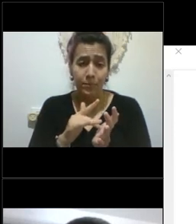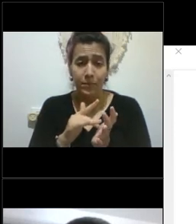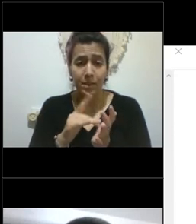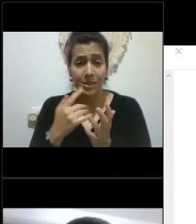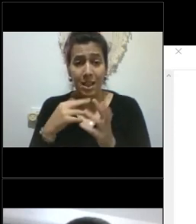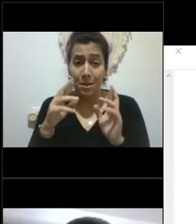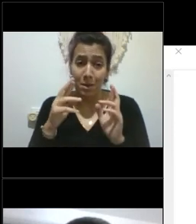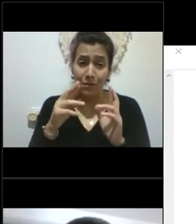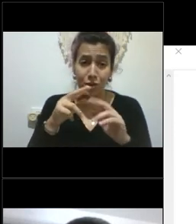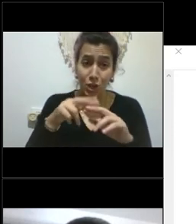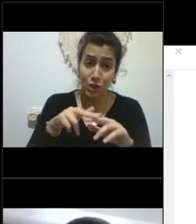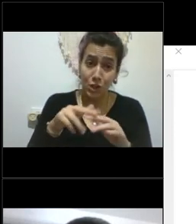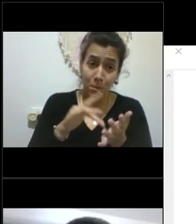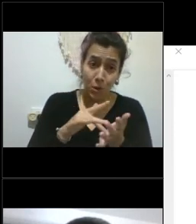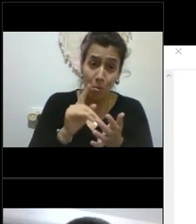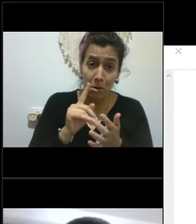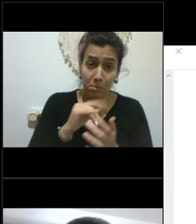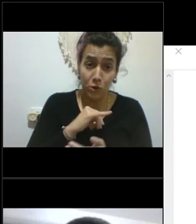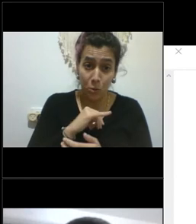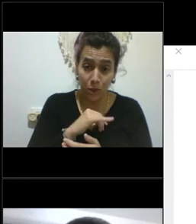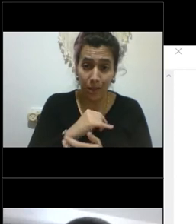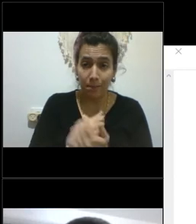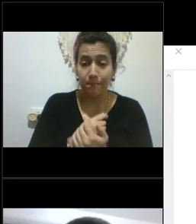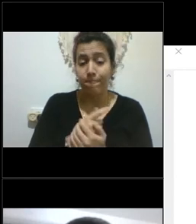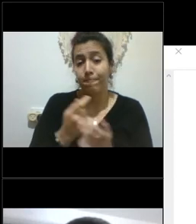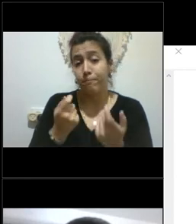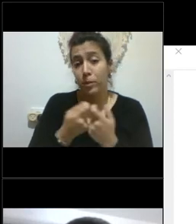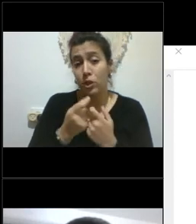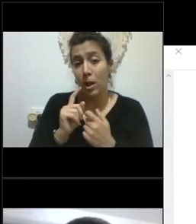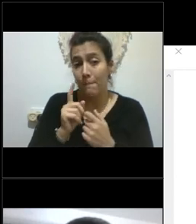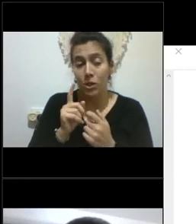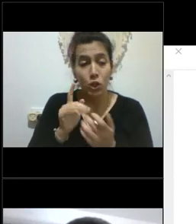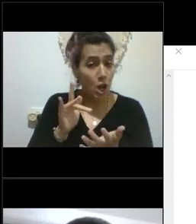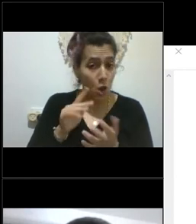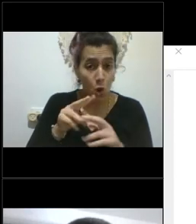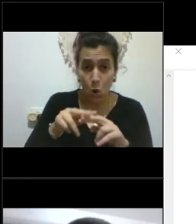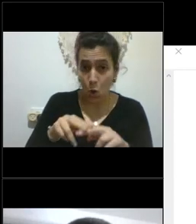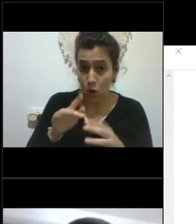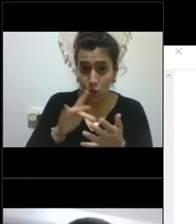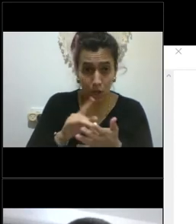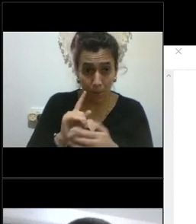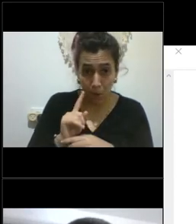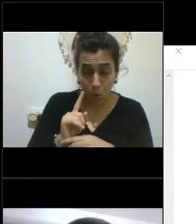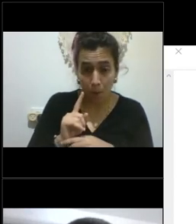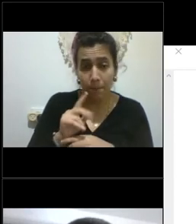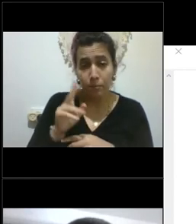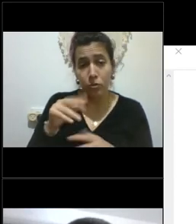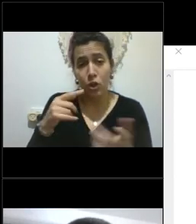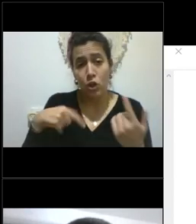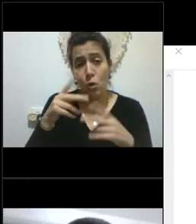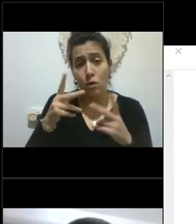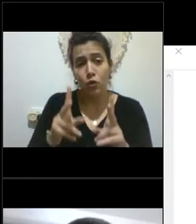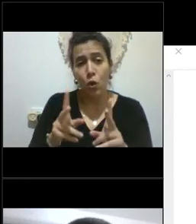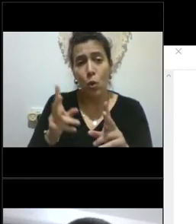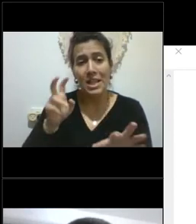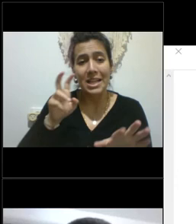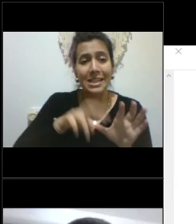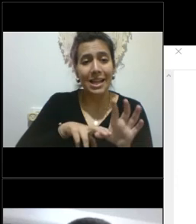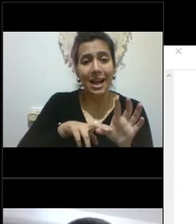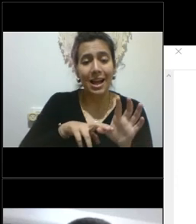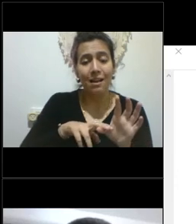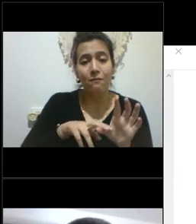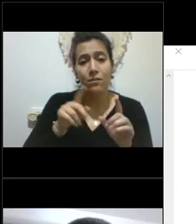מקום למי שעוד מעוניין, ולגבי מי שלא נשאר לו מקום, יש לנו אפשרות לצרף אותו